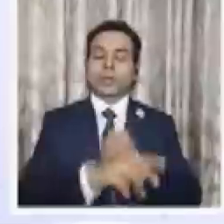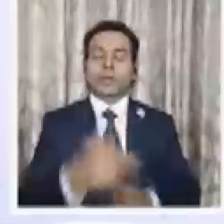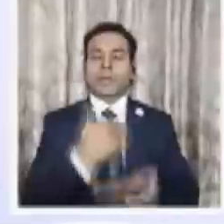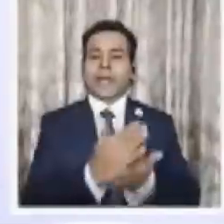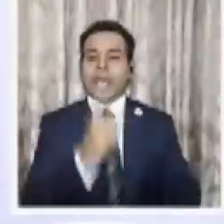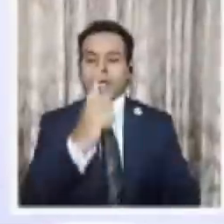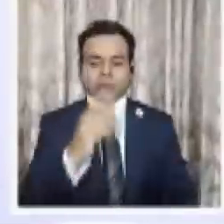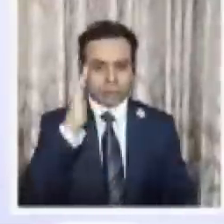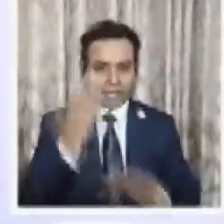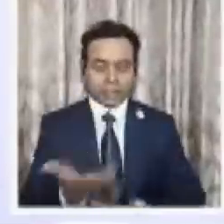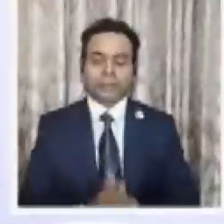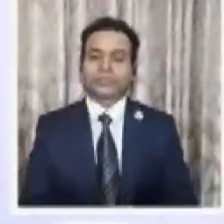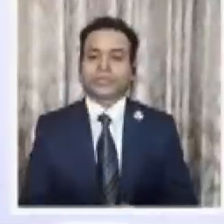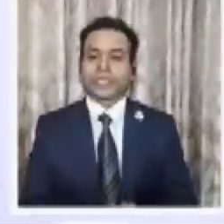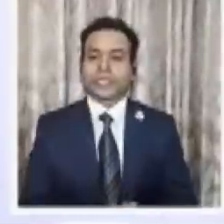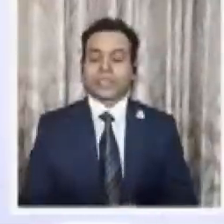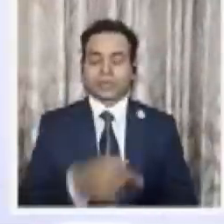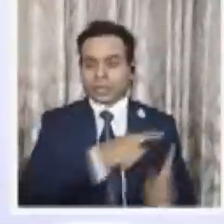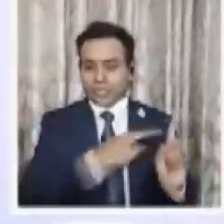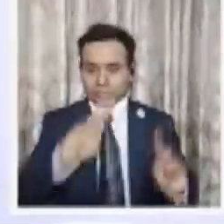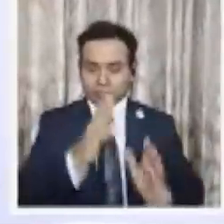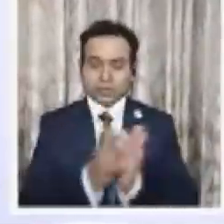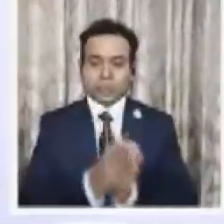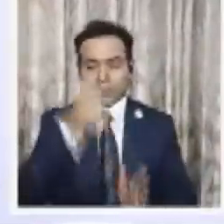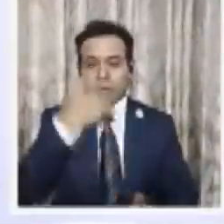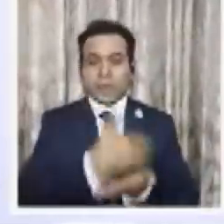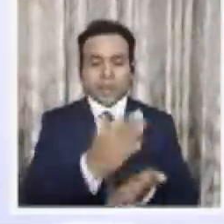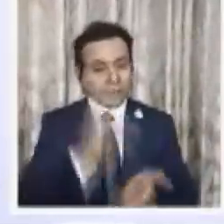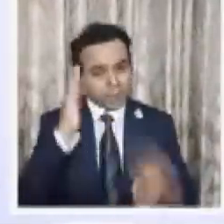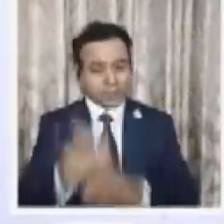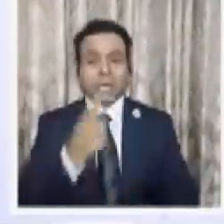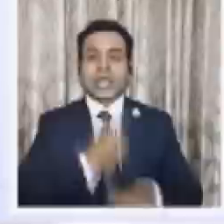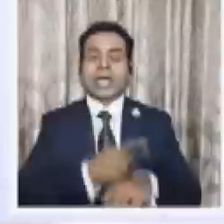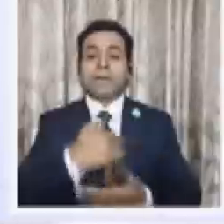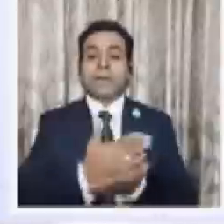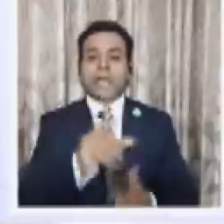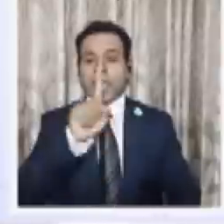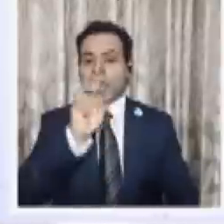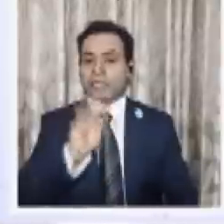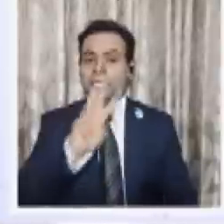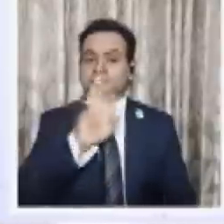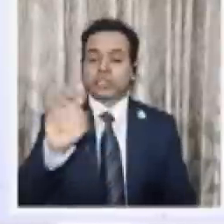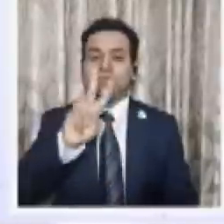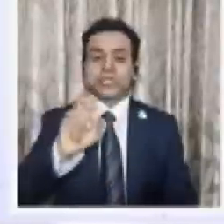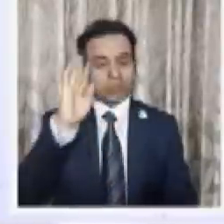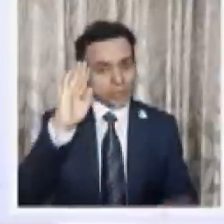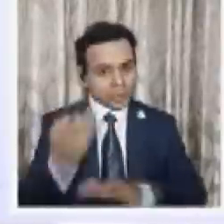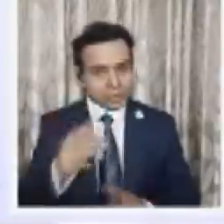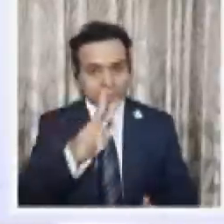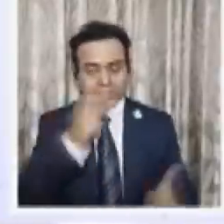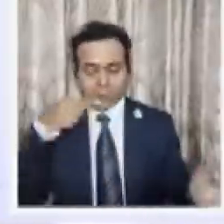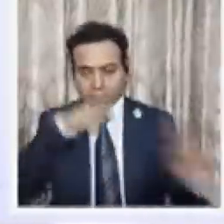করে, খুলনা এবং রাজশাহী বিভাগে 5 জন করে এবং রংপুর বিভাগে 1 জন। এ পর্যন্ত বিভাগ